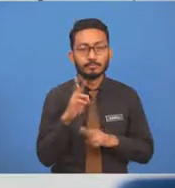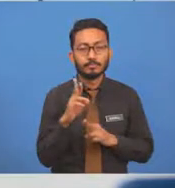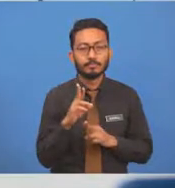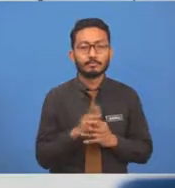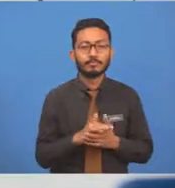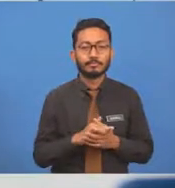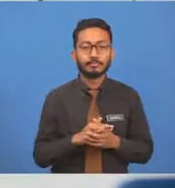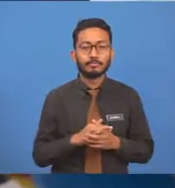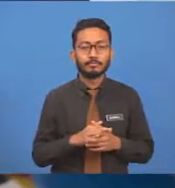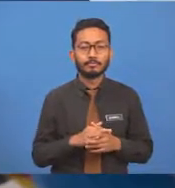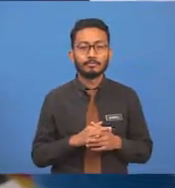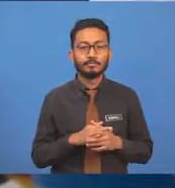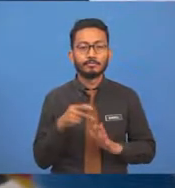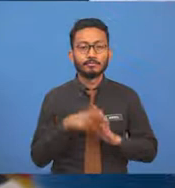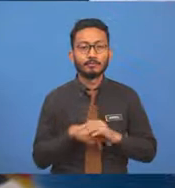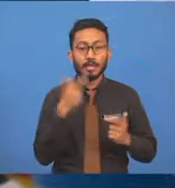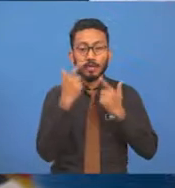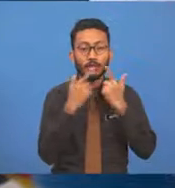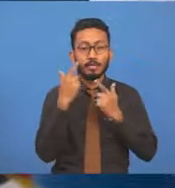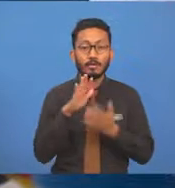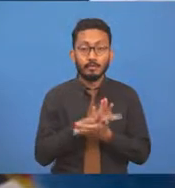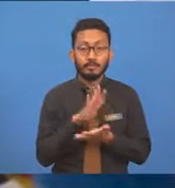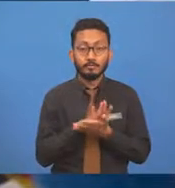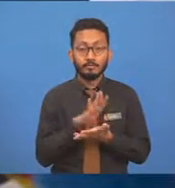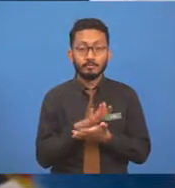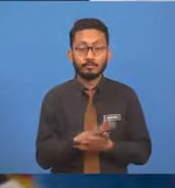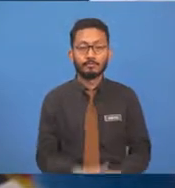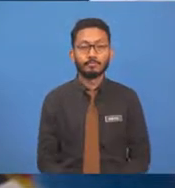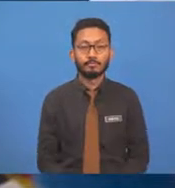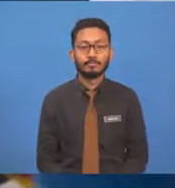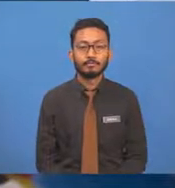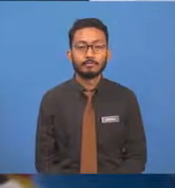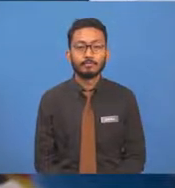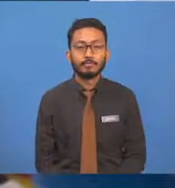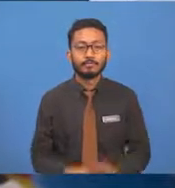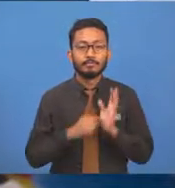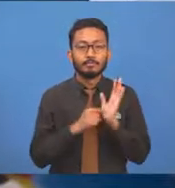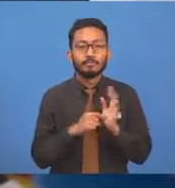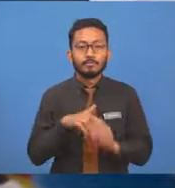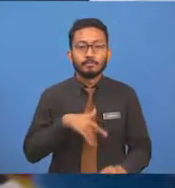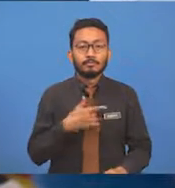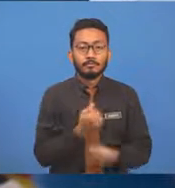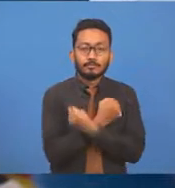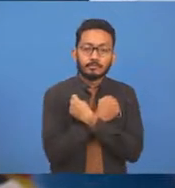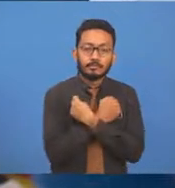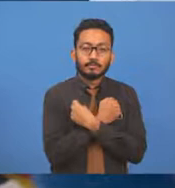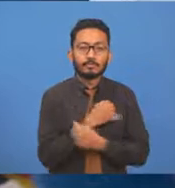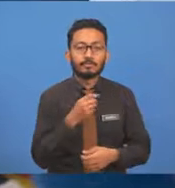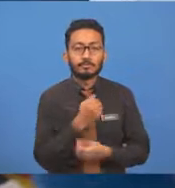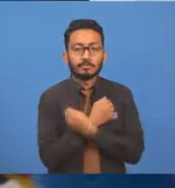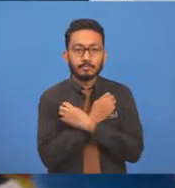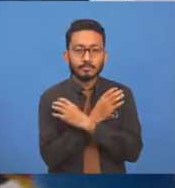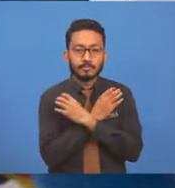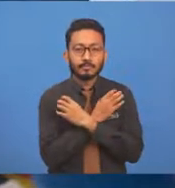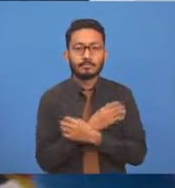kita bersikap hormat, akan mewujudkan perasaan sayang dan cinta kepada sekolah dan pelawat.